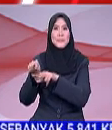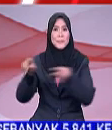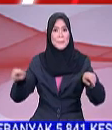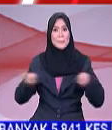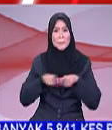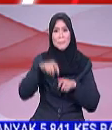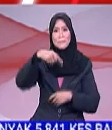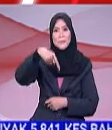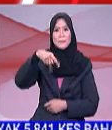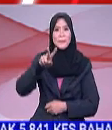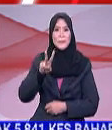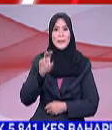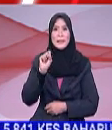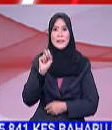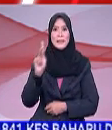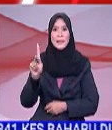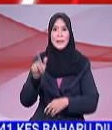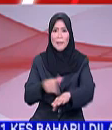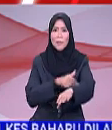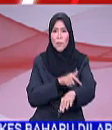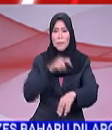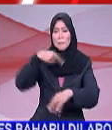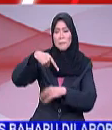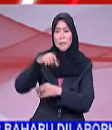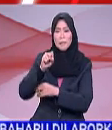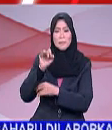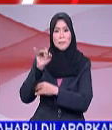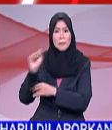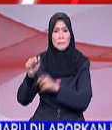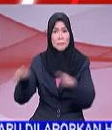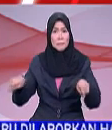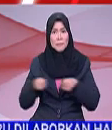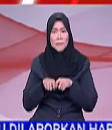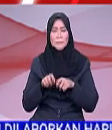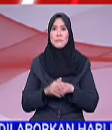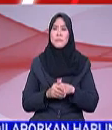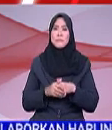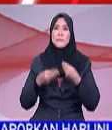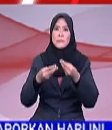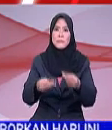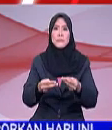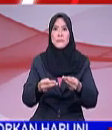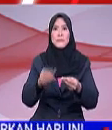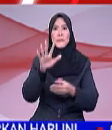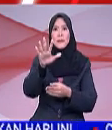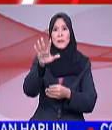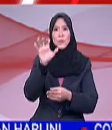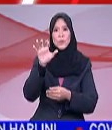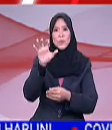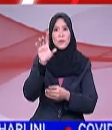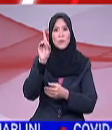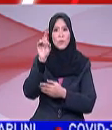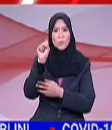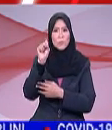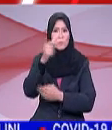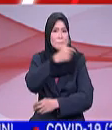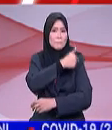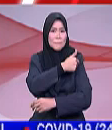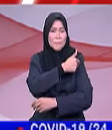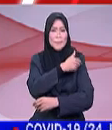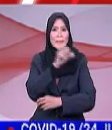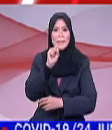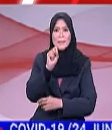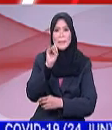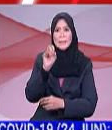di PPV SK Long Pasir. Program ini menyasarkan pemberian sebanyak 500 dos vaksin jenis